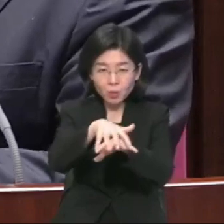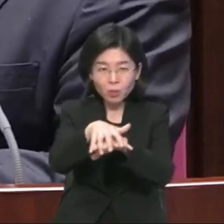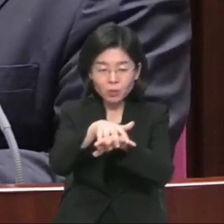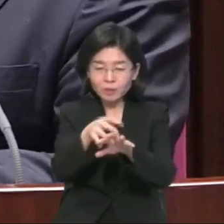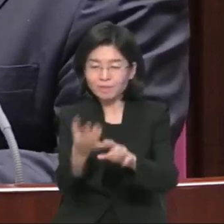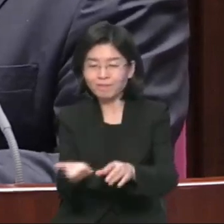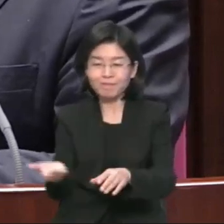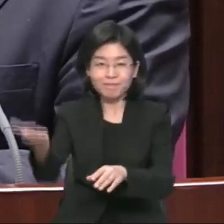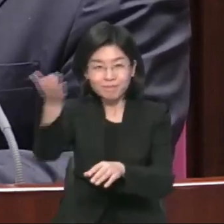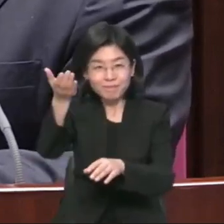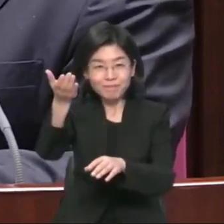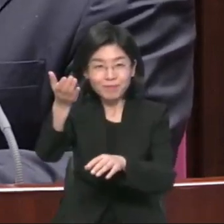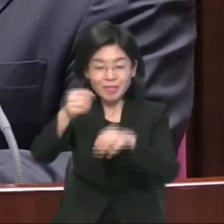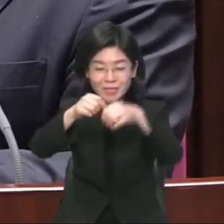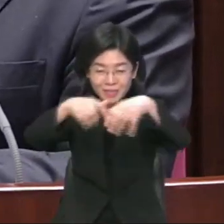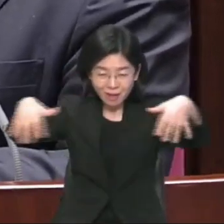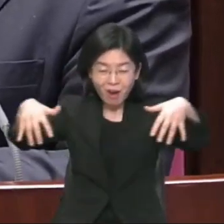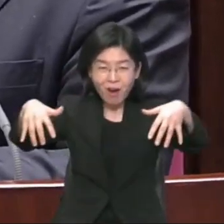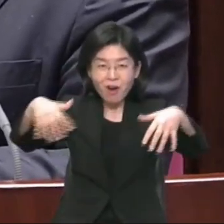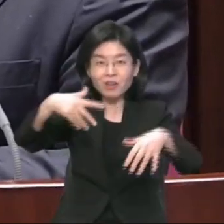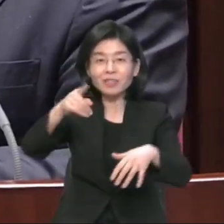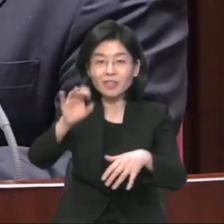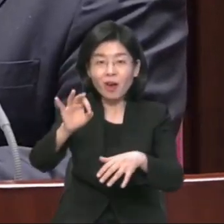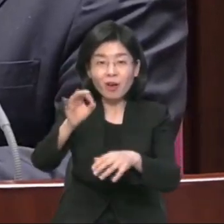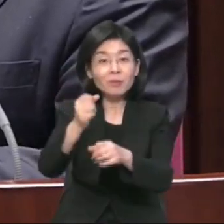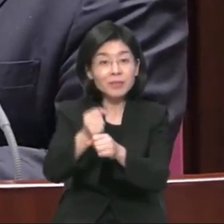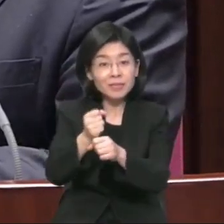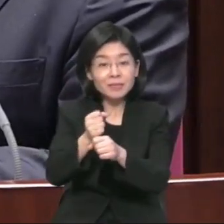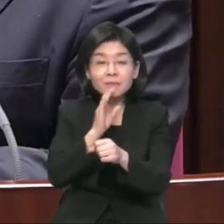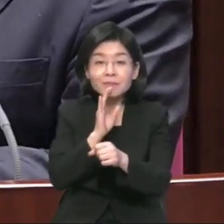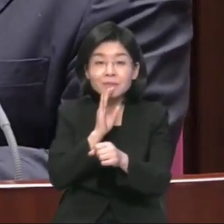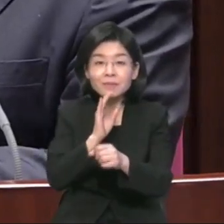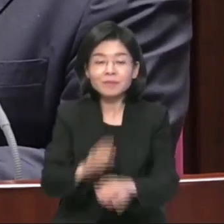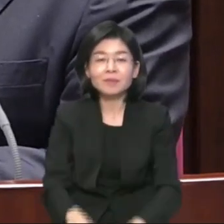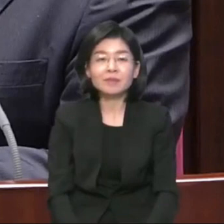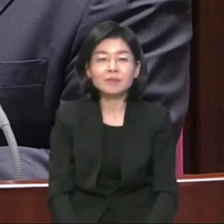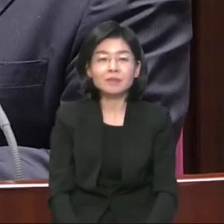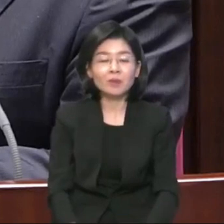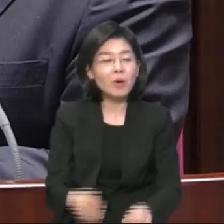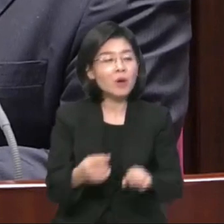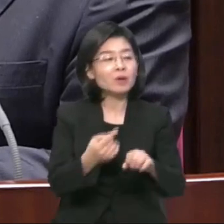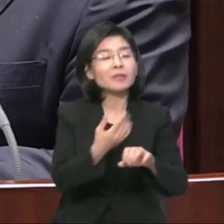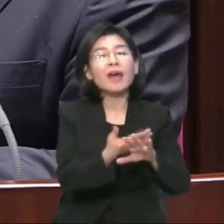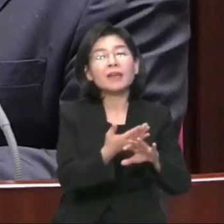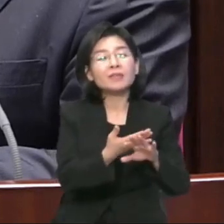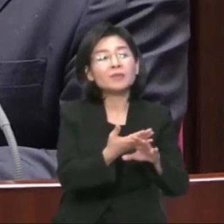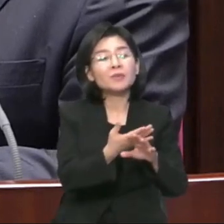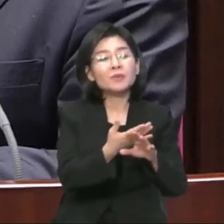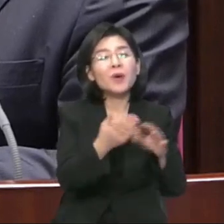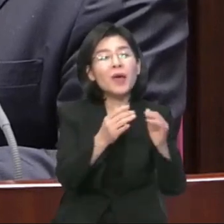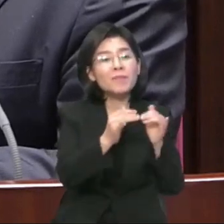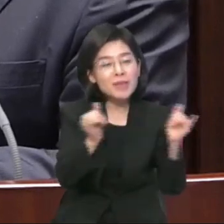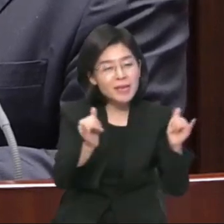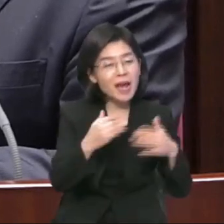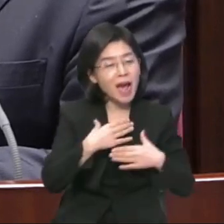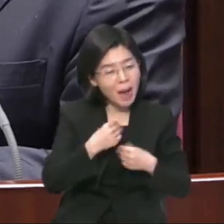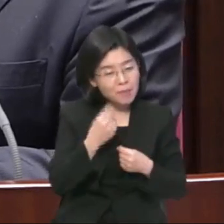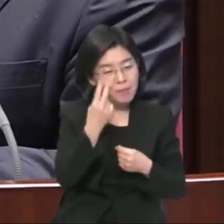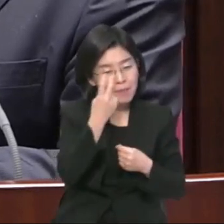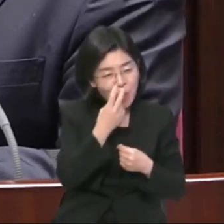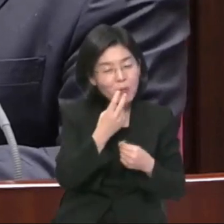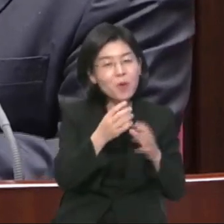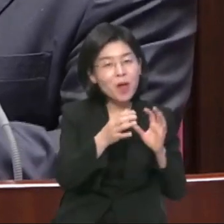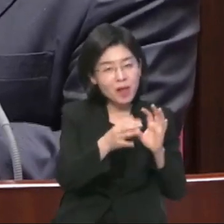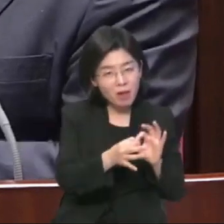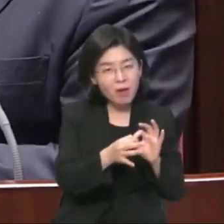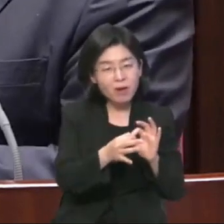확대하고 지금 통제를 하고 있지 않습니까? 그렇습니다. 나머지 인간 안보에 대한 것도 질병관리본부처럼 나중에 당에서